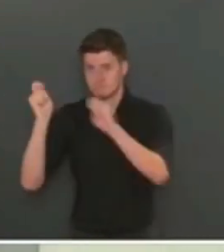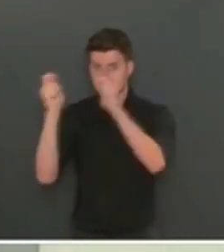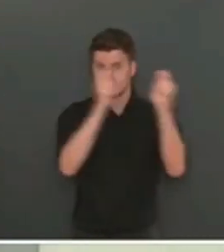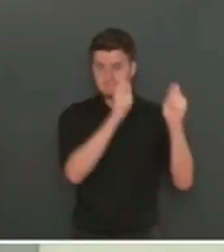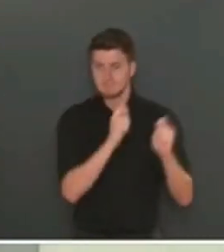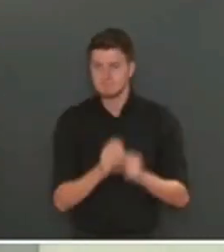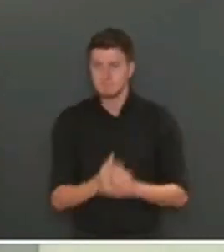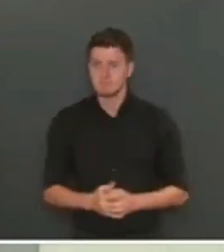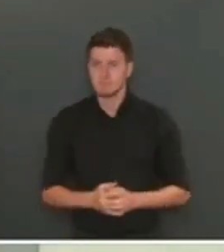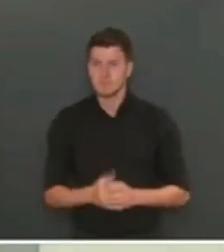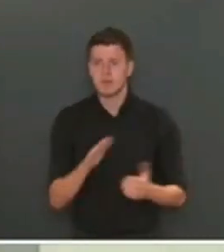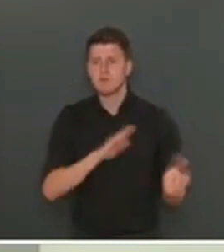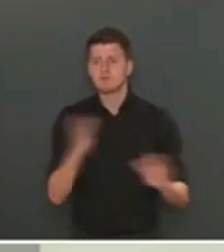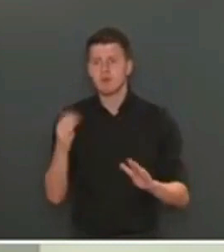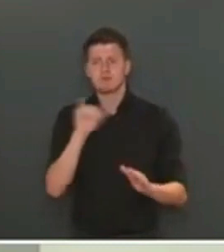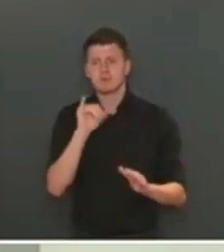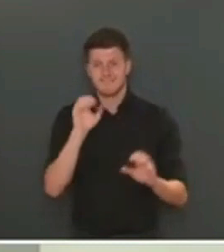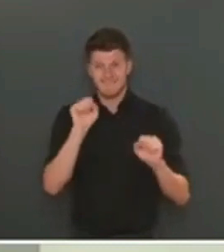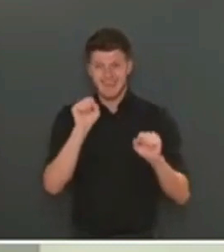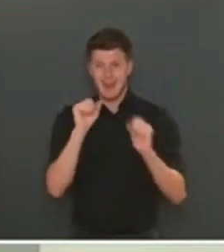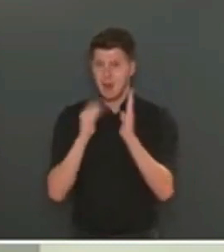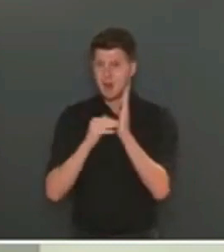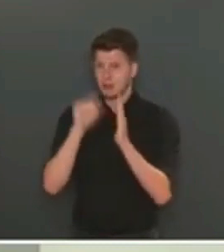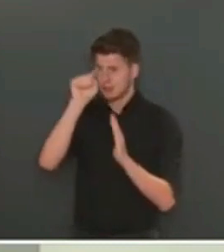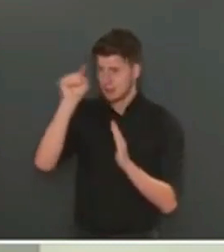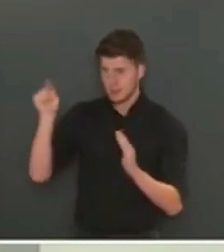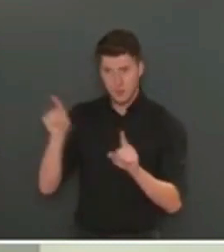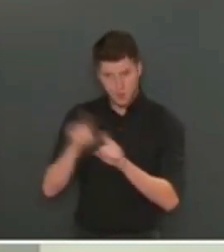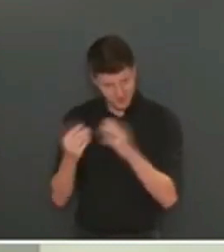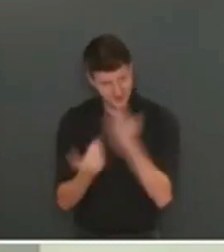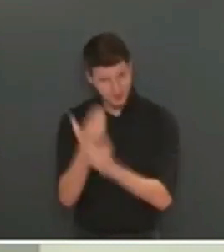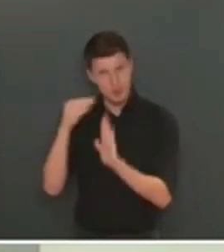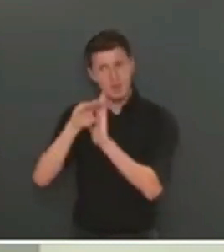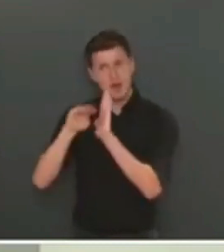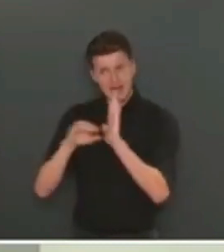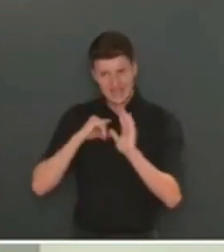محلولة بحث بحث قبل قبل قبل قبل